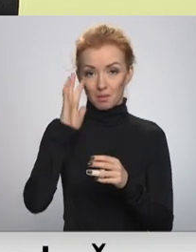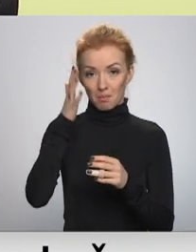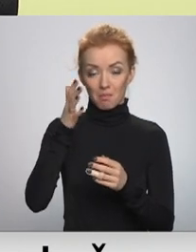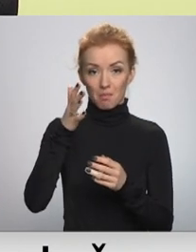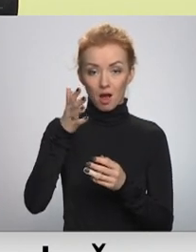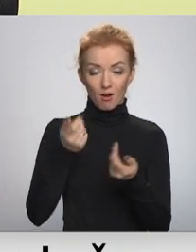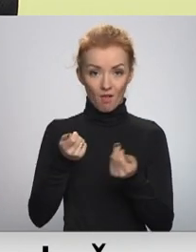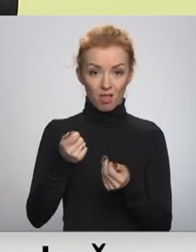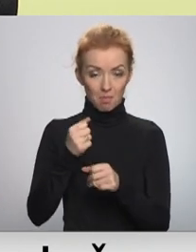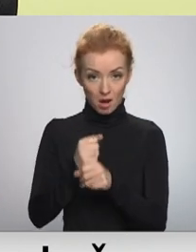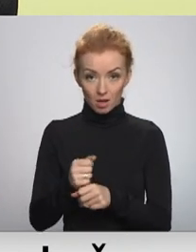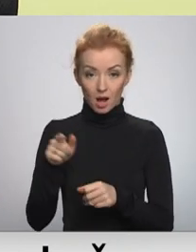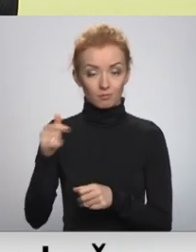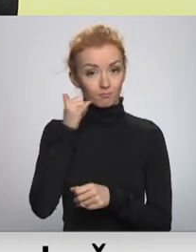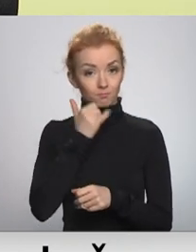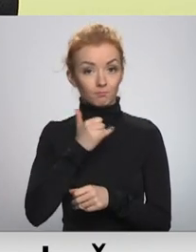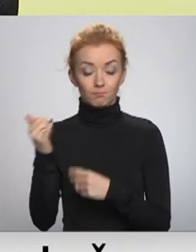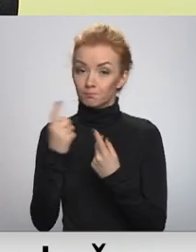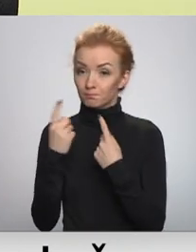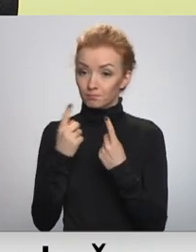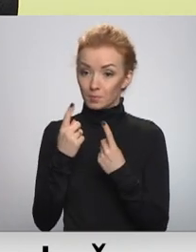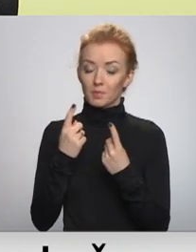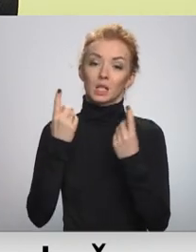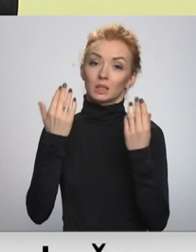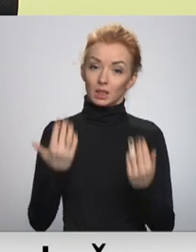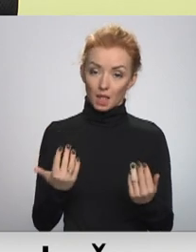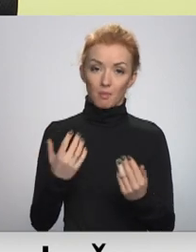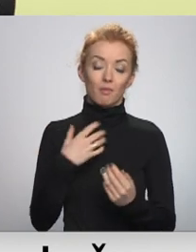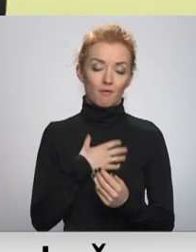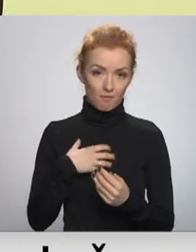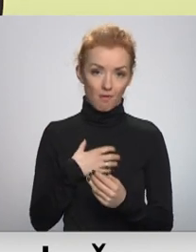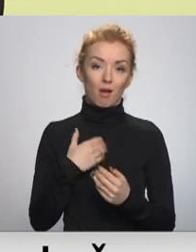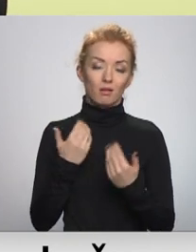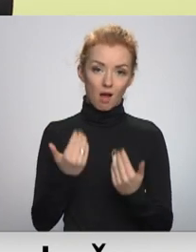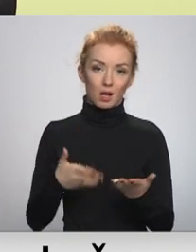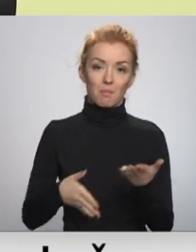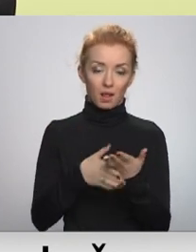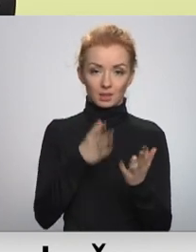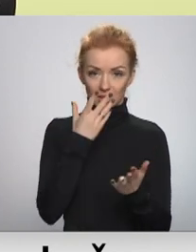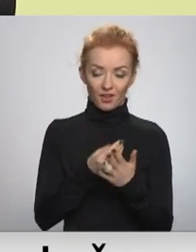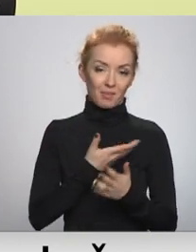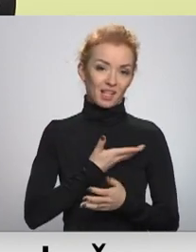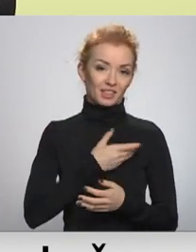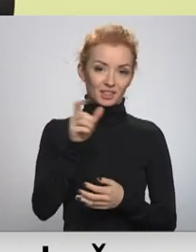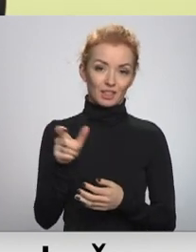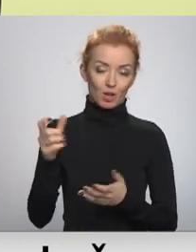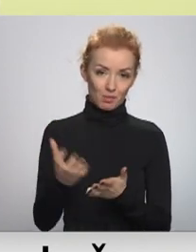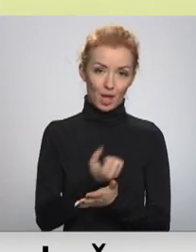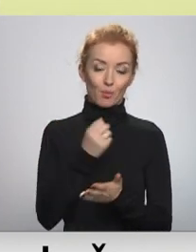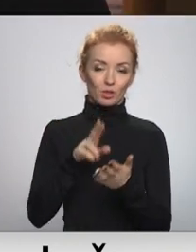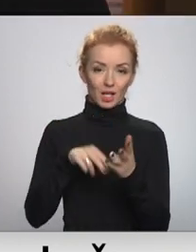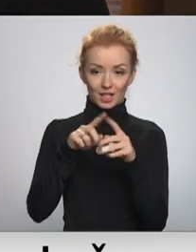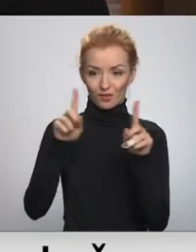attiecīgo Daci Pūli, tad mēs secinājām, ka nu ir tas brīdis, kad var palīdzēt iedzīvotājiem tikt pie